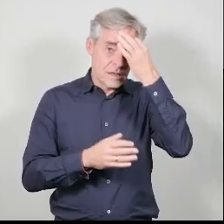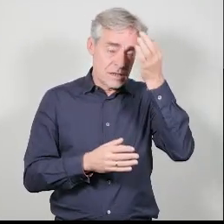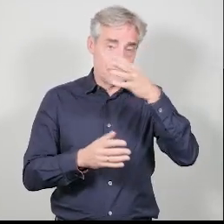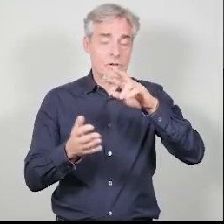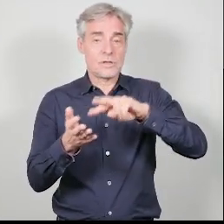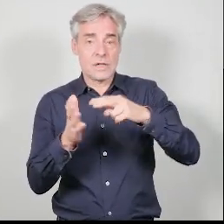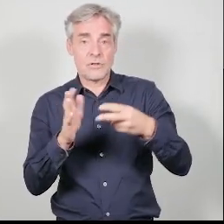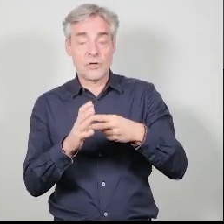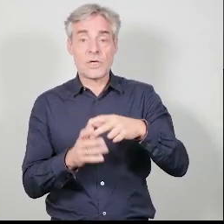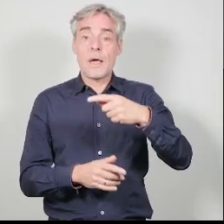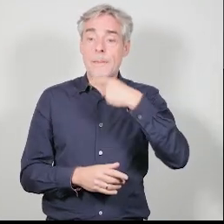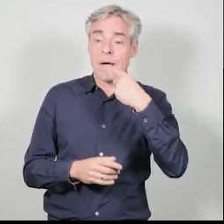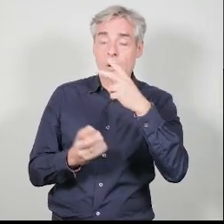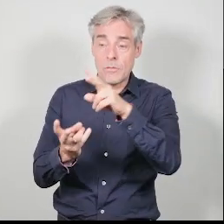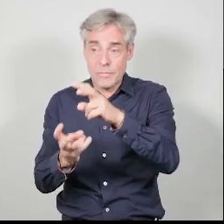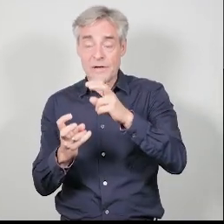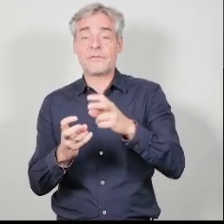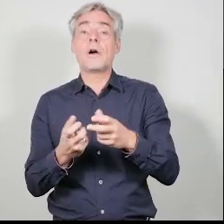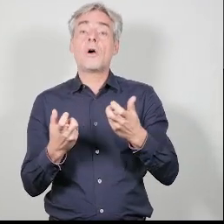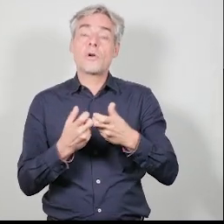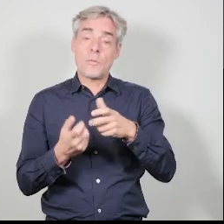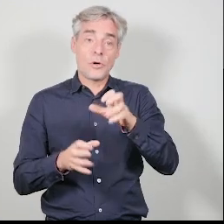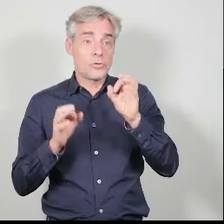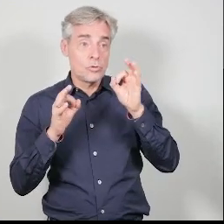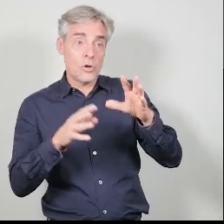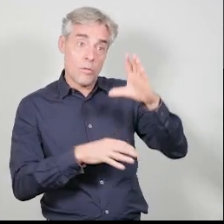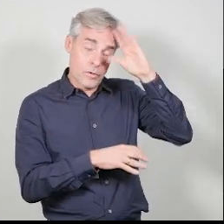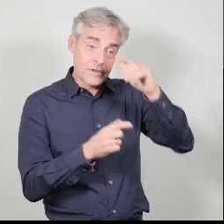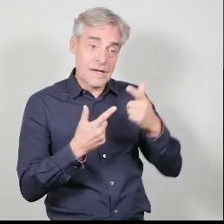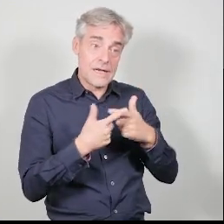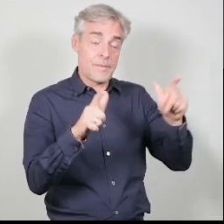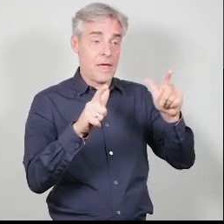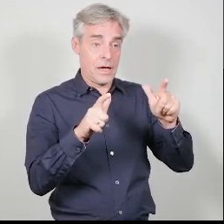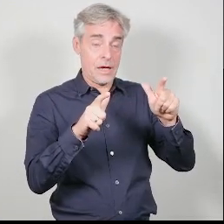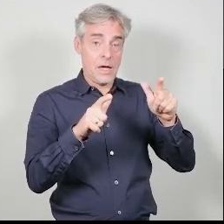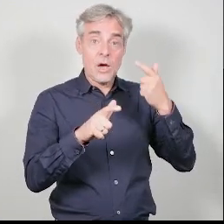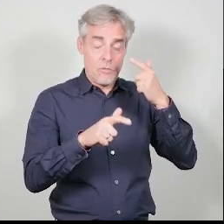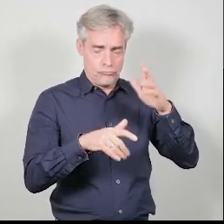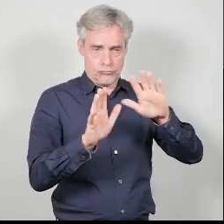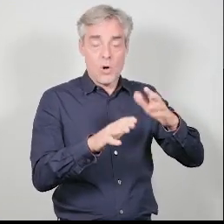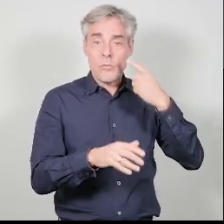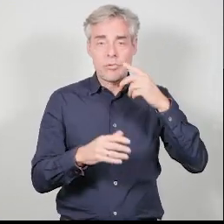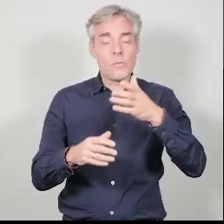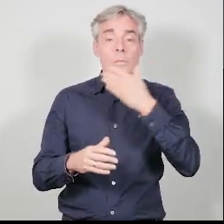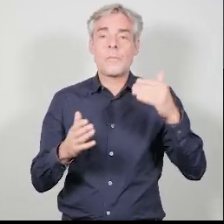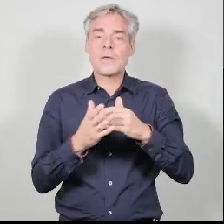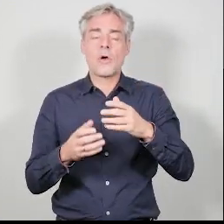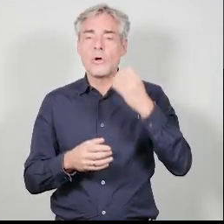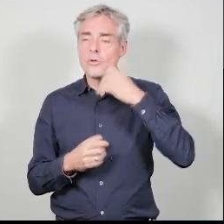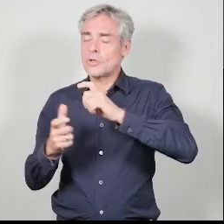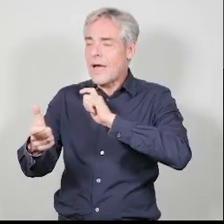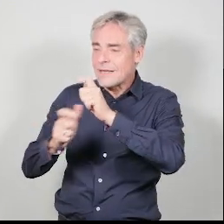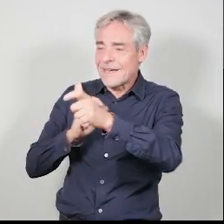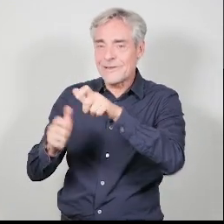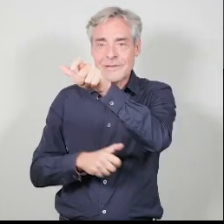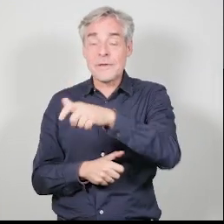parole est captée. Comment, grâce à l'innovation technologique, on libère du temps de professionnels pour pouvoir être justement dans cette interaction quotidienne, sociale